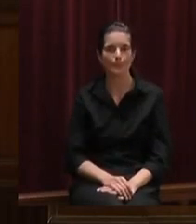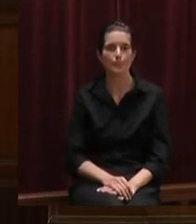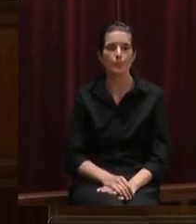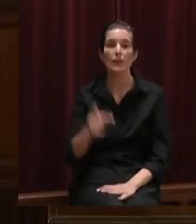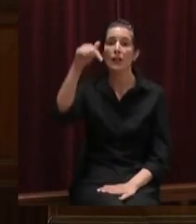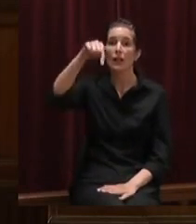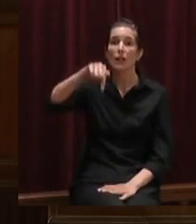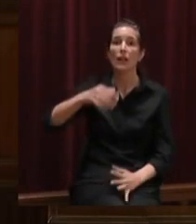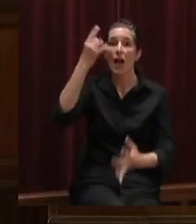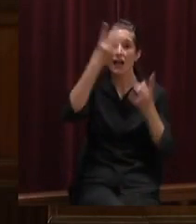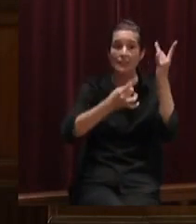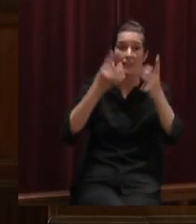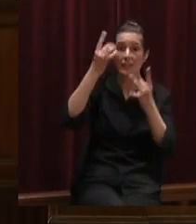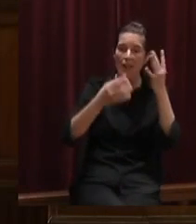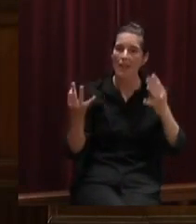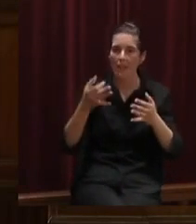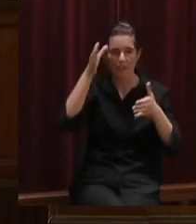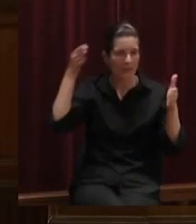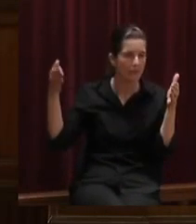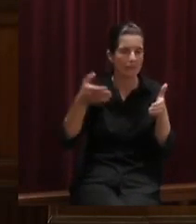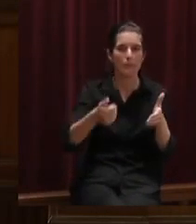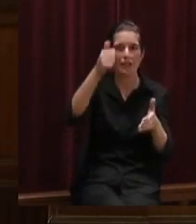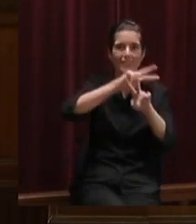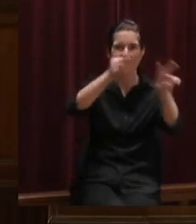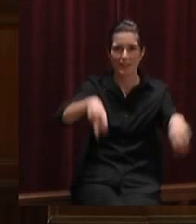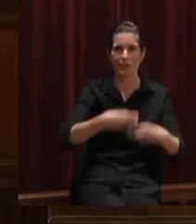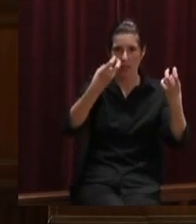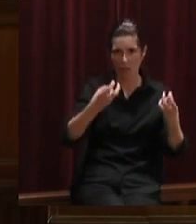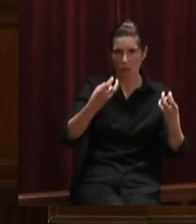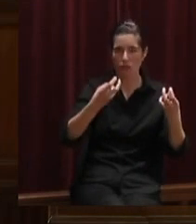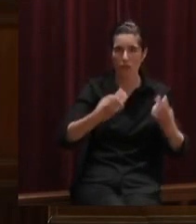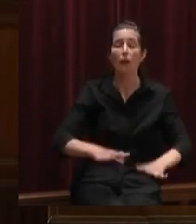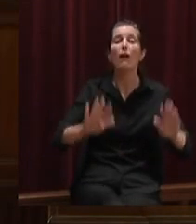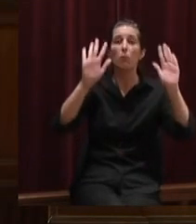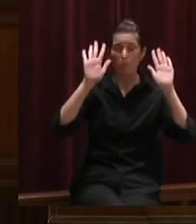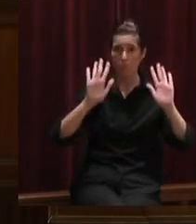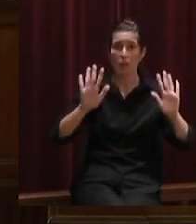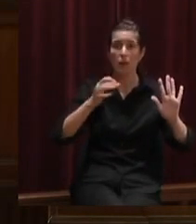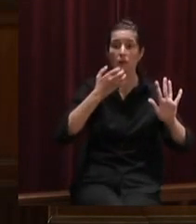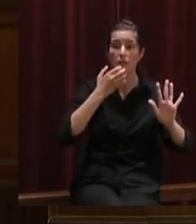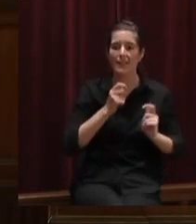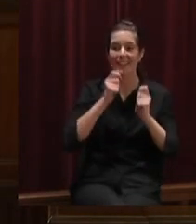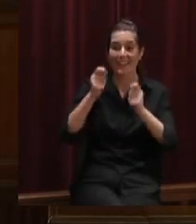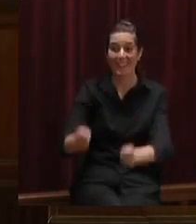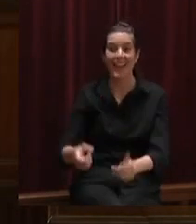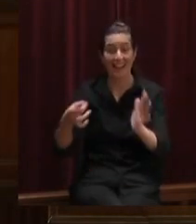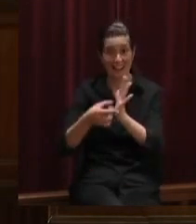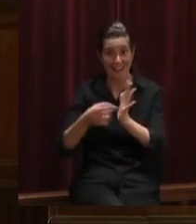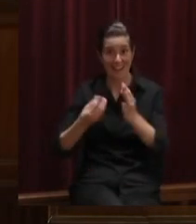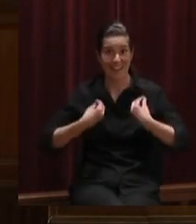a la innovació i sobretot sabem que només té sentit si contribueix a la millora de la qualitat de vida dels nostres